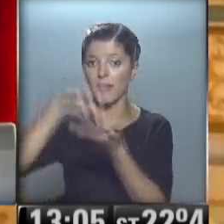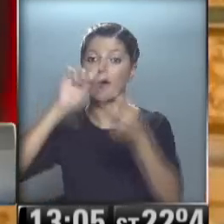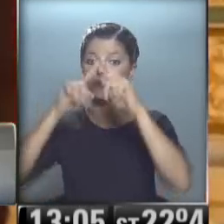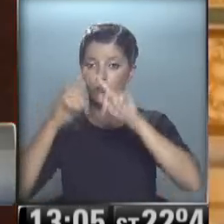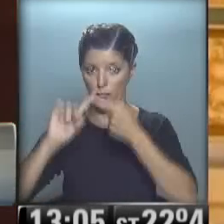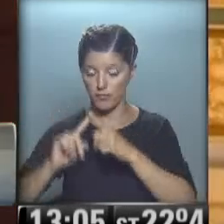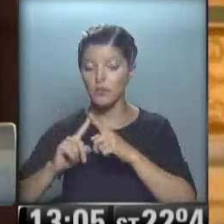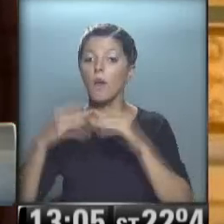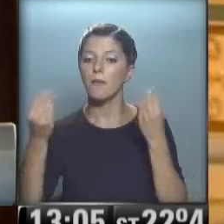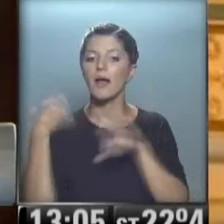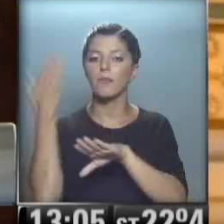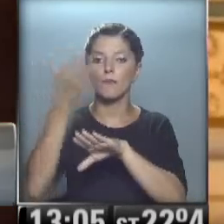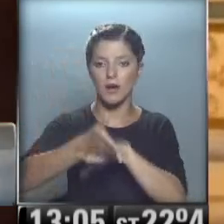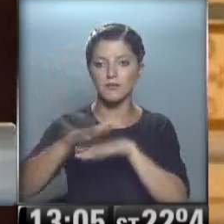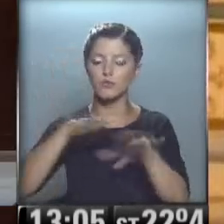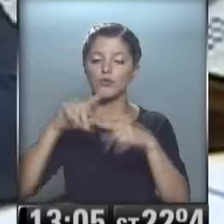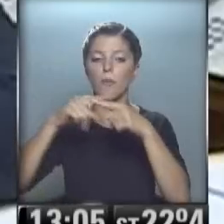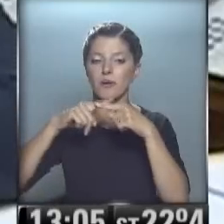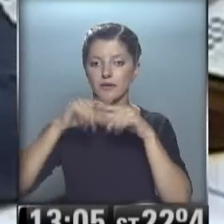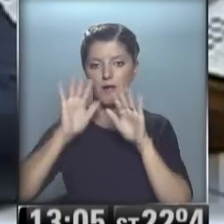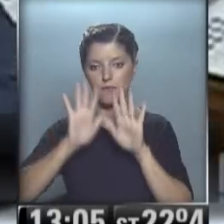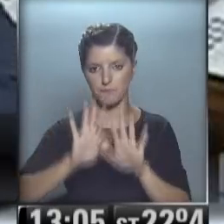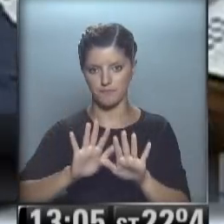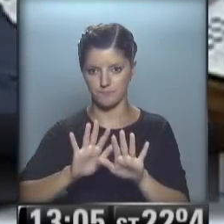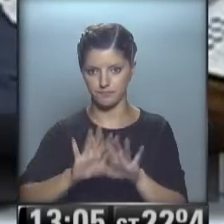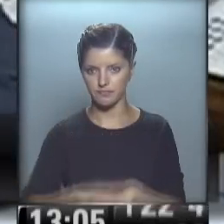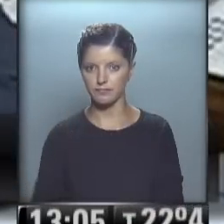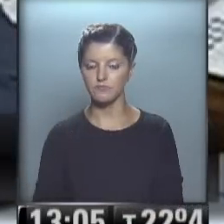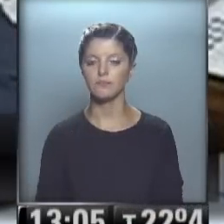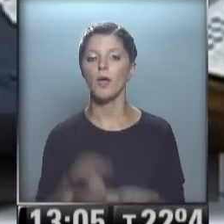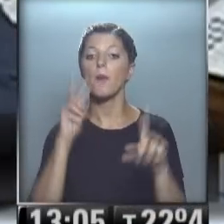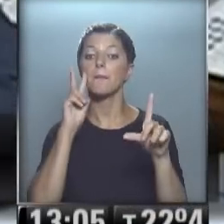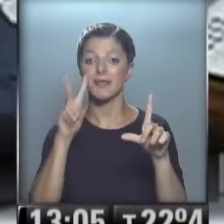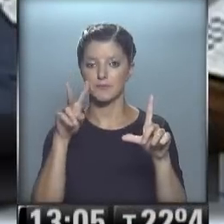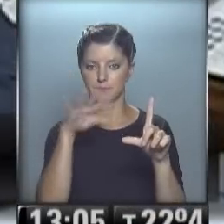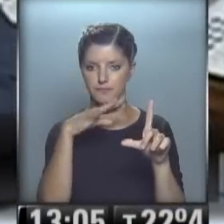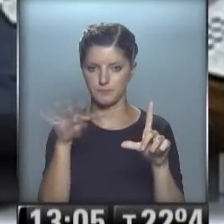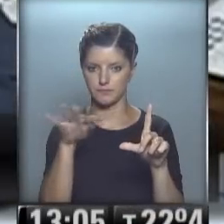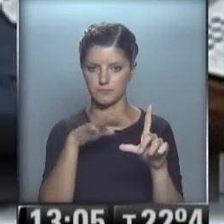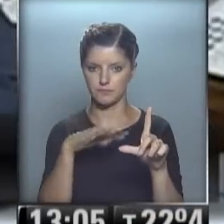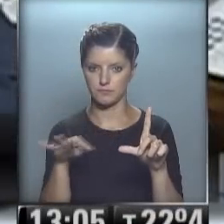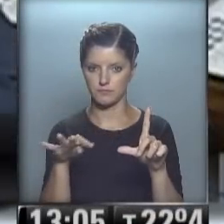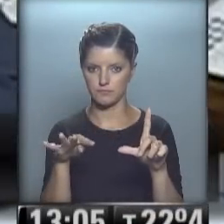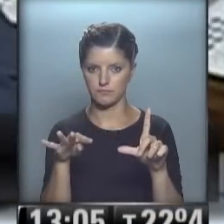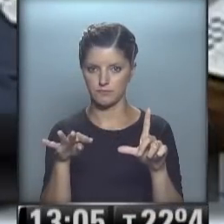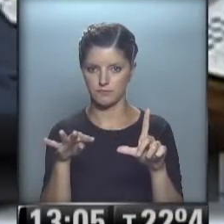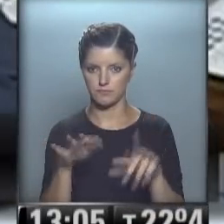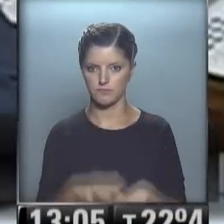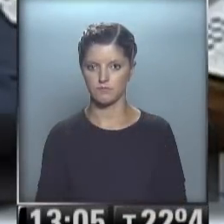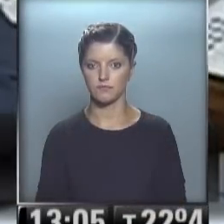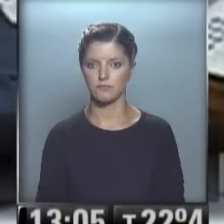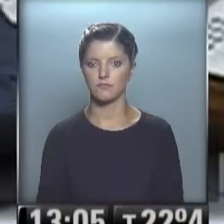a restaurar la estabilidad política. Я як міністр не можу залишатися байдужим до того, що